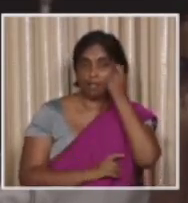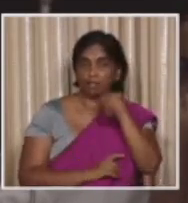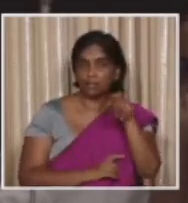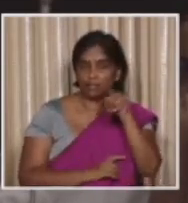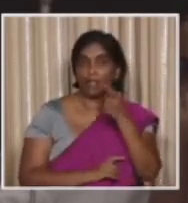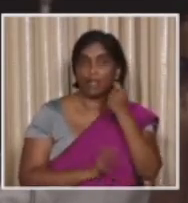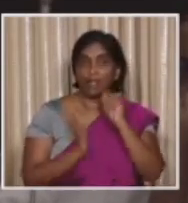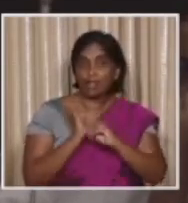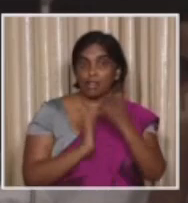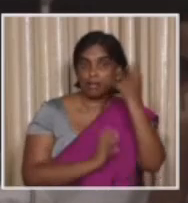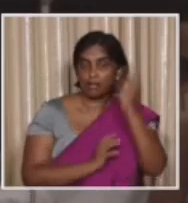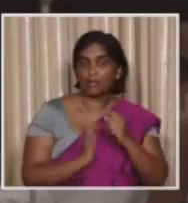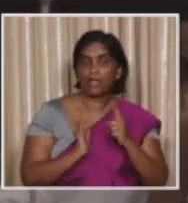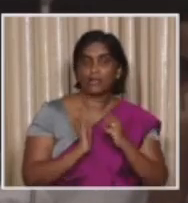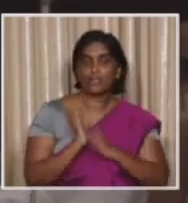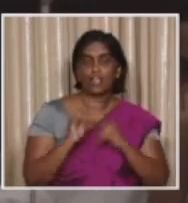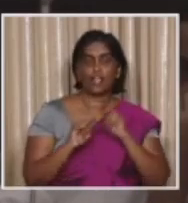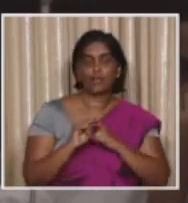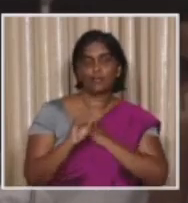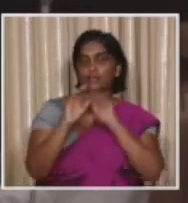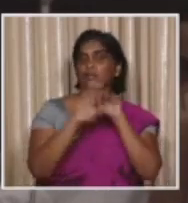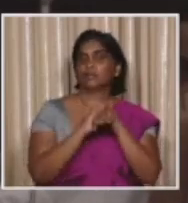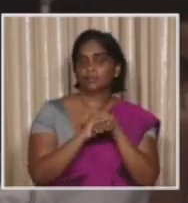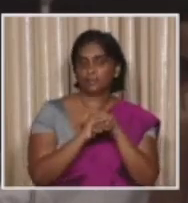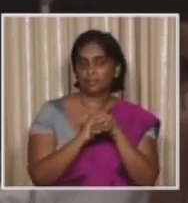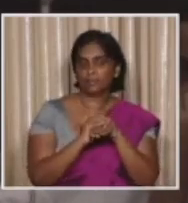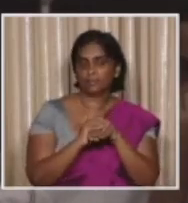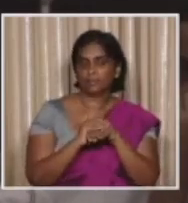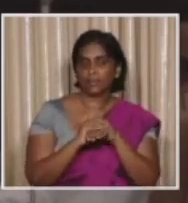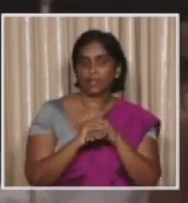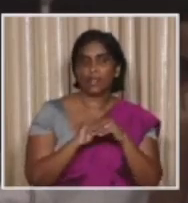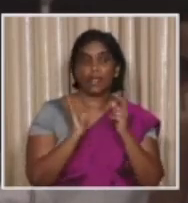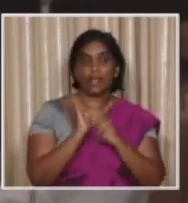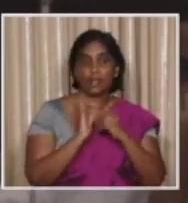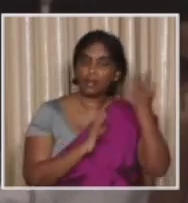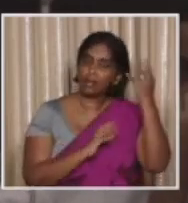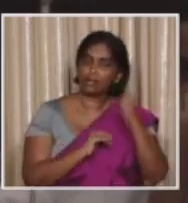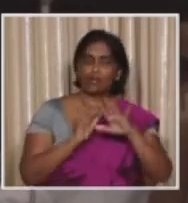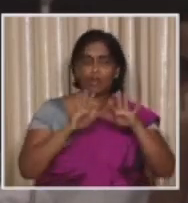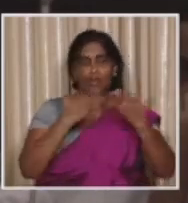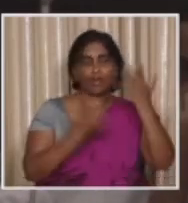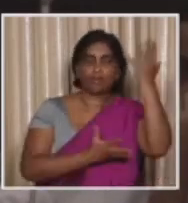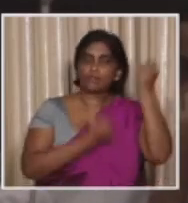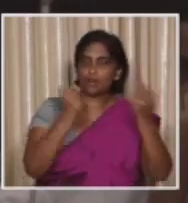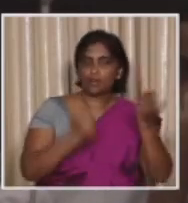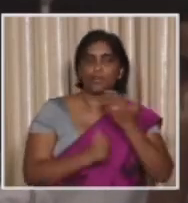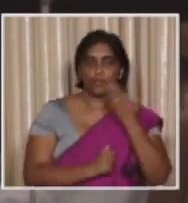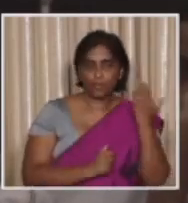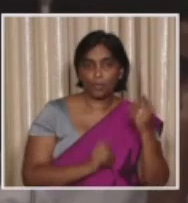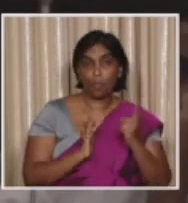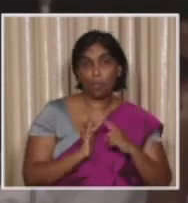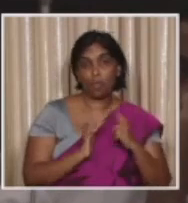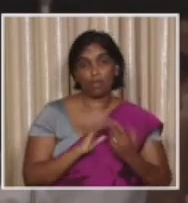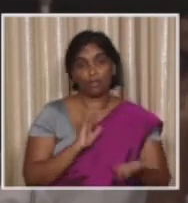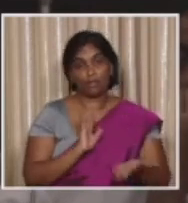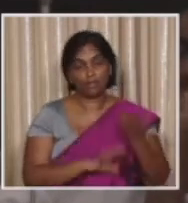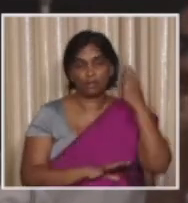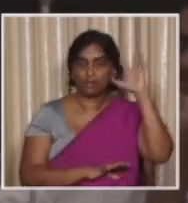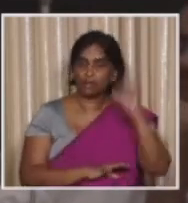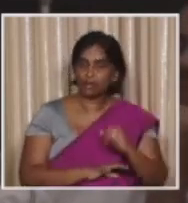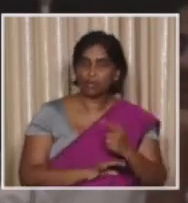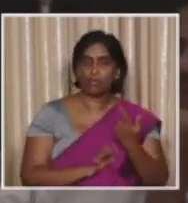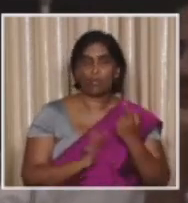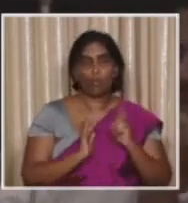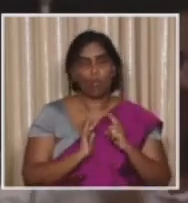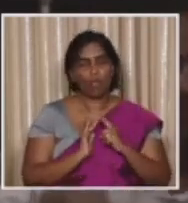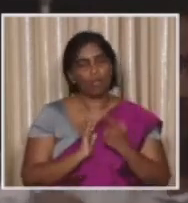මේ ණයක් ගන්න තමයි අපි ජාත්‍යන්තර මුල්ල අර මුදලට ගිහිල්ලා තියෙන්නේ කියලා. ණය ගන්න යන්න පුළුවන් ඕන තැන් වලට. ගිනි පොලියට ගන්න යන්න පුළුවන්, වැඩි